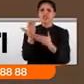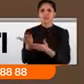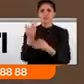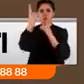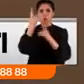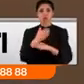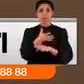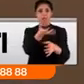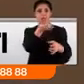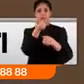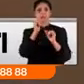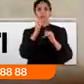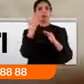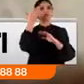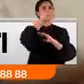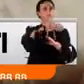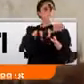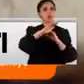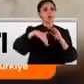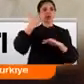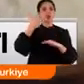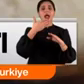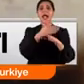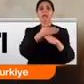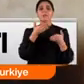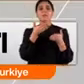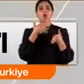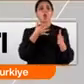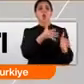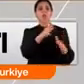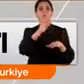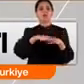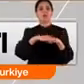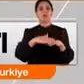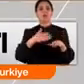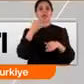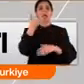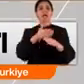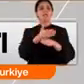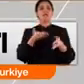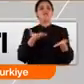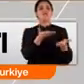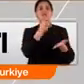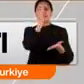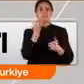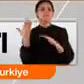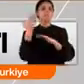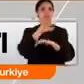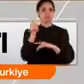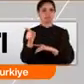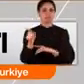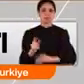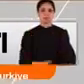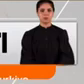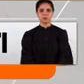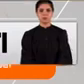Önce ekmeği aldığı bakkala gitti, ardından da ekmeği üreten fırını buldu. Denizli'de 11 tane şubesi olan bir ekmek